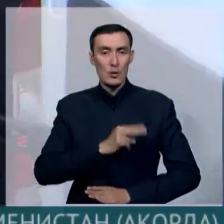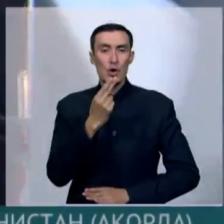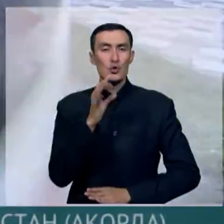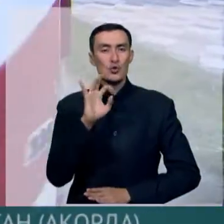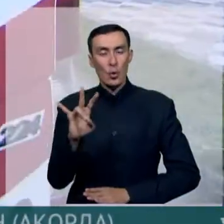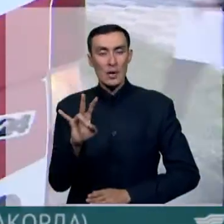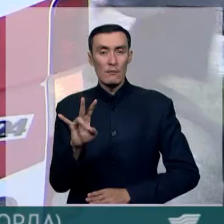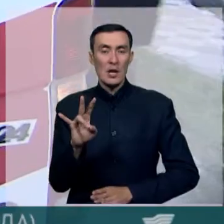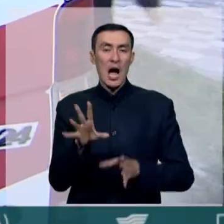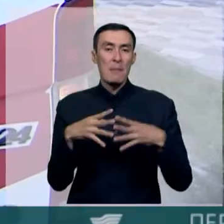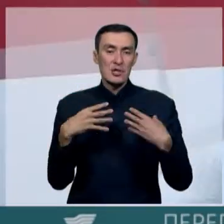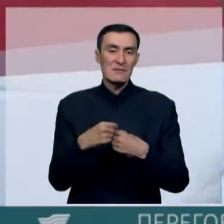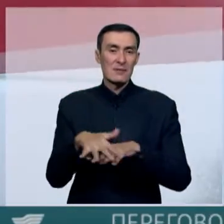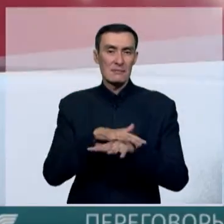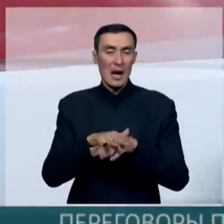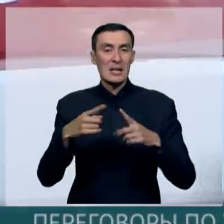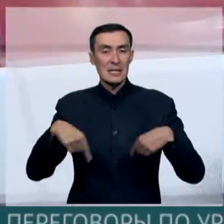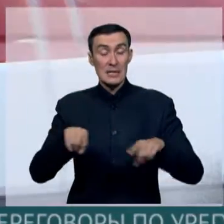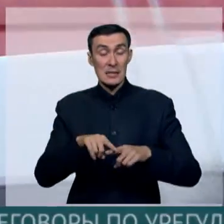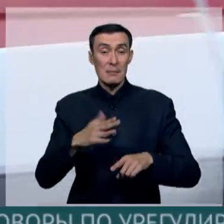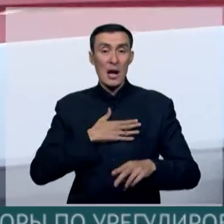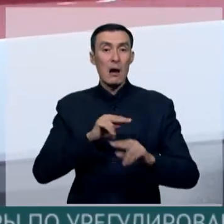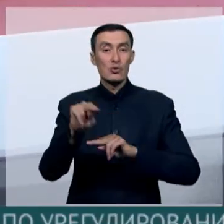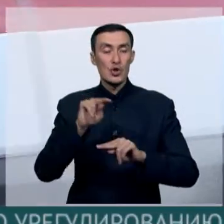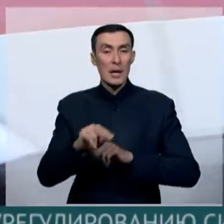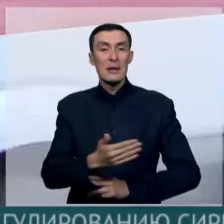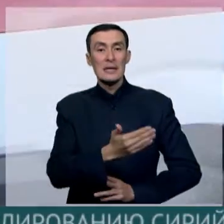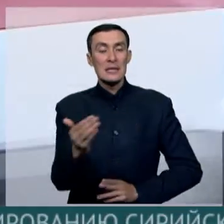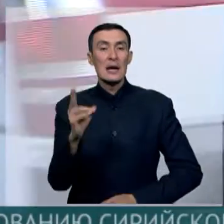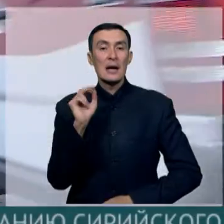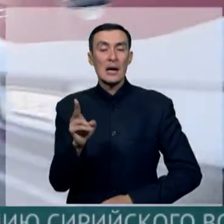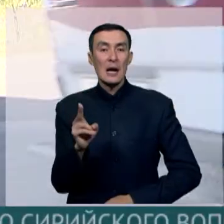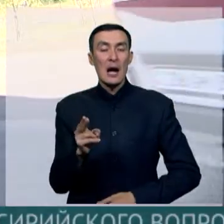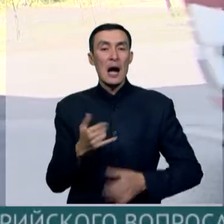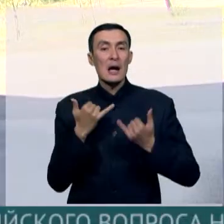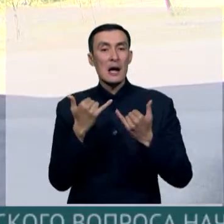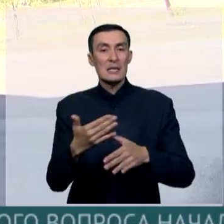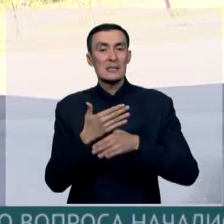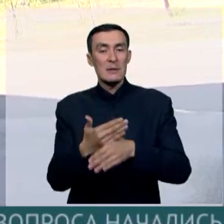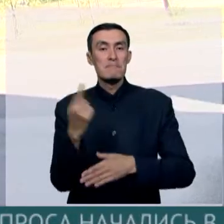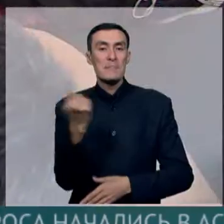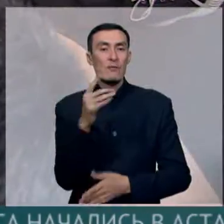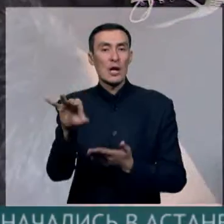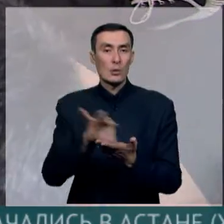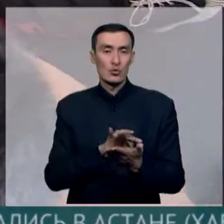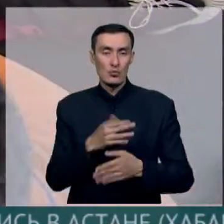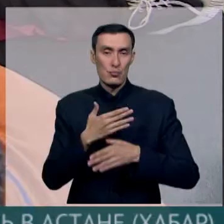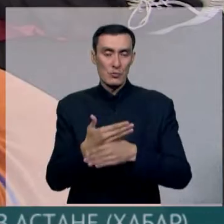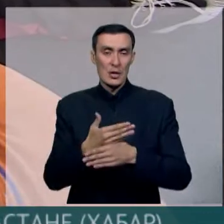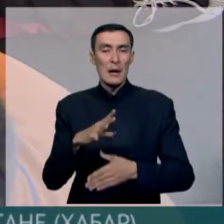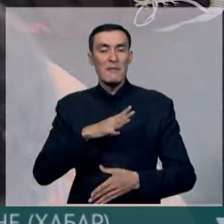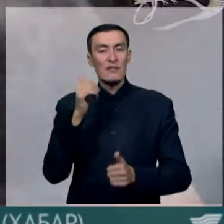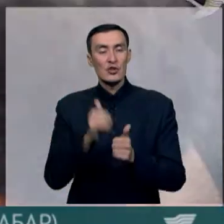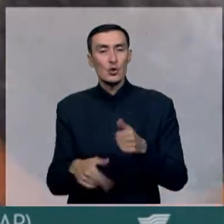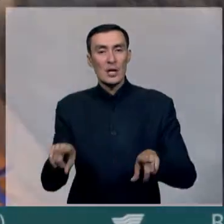в общем, общественными там, организациями. Мы сейчас обучаем их, как оказать именно вот первичную неотложную помощь. Зачастую в